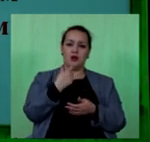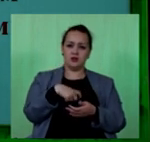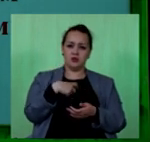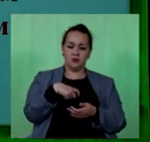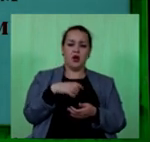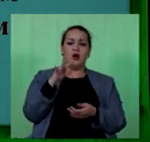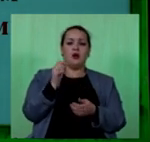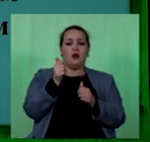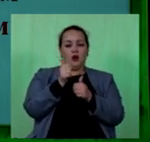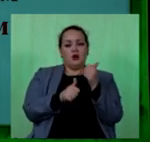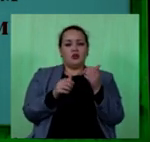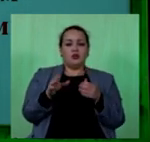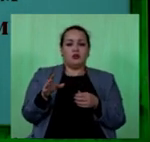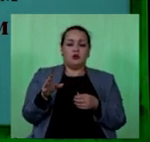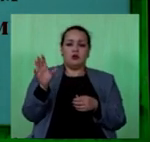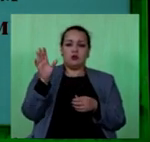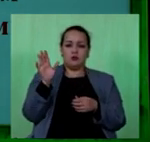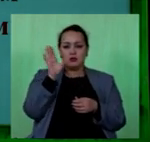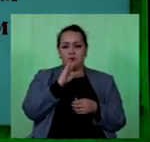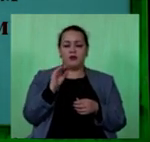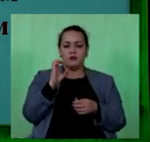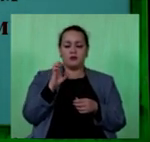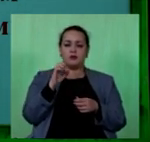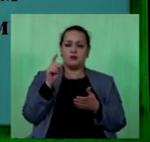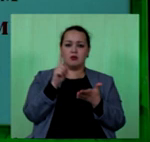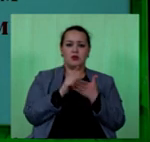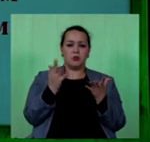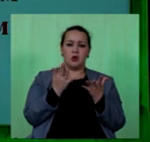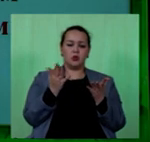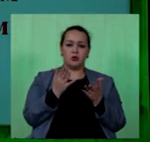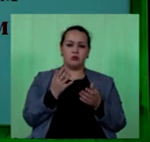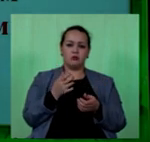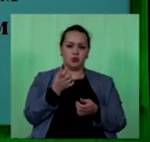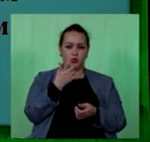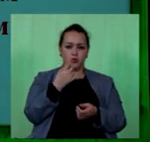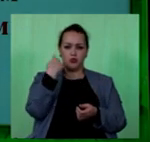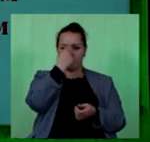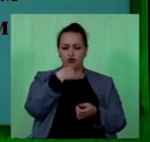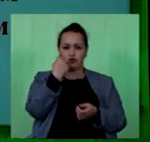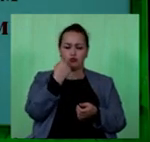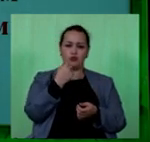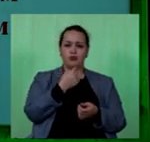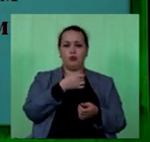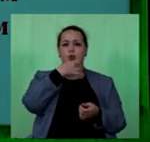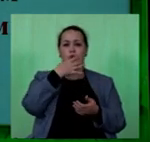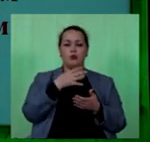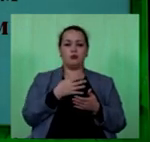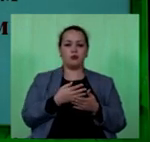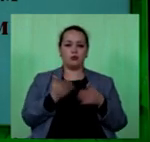справиться с тем заданием которое понравилось именно ему вы готовы давайте прочитаем предложения